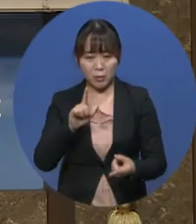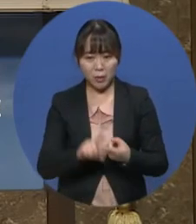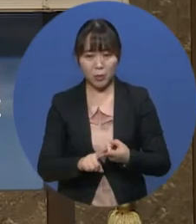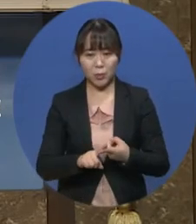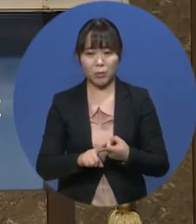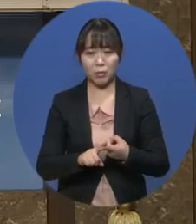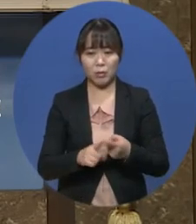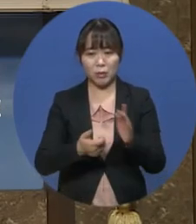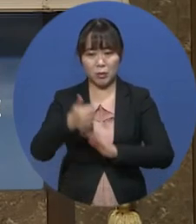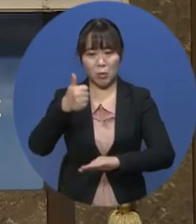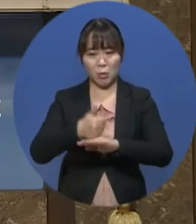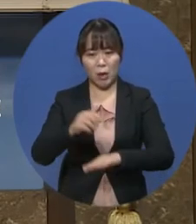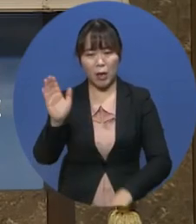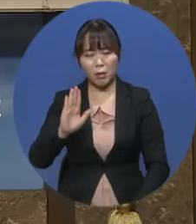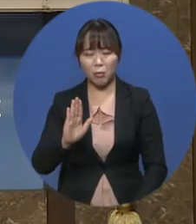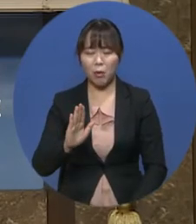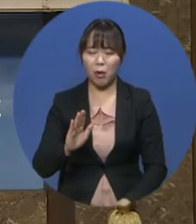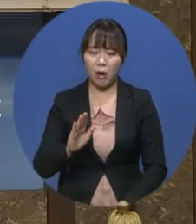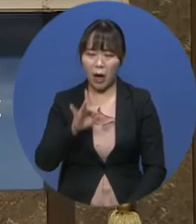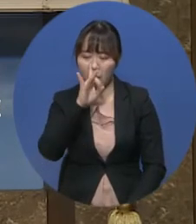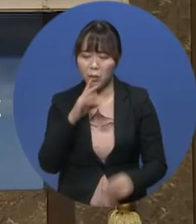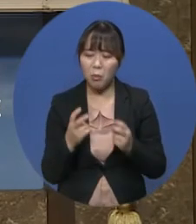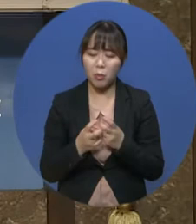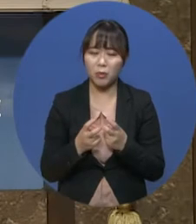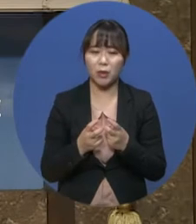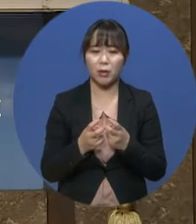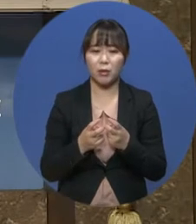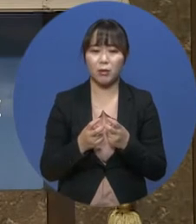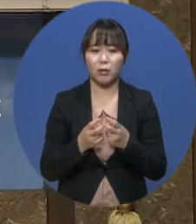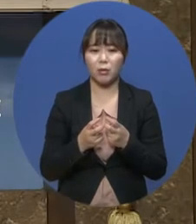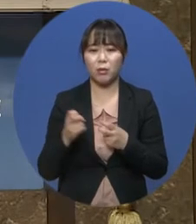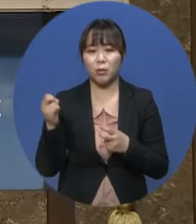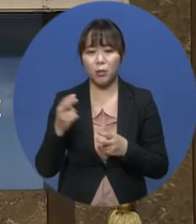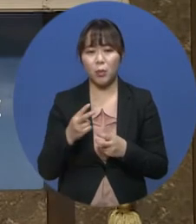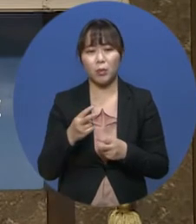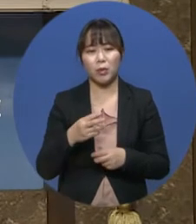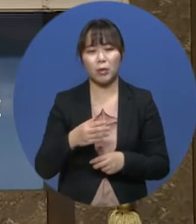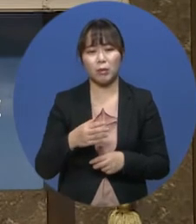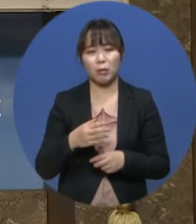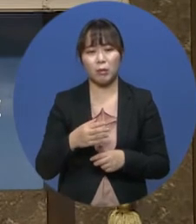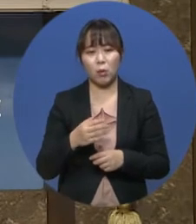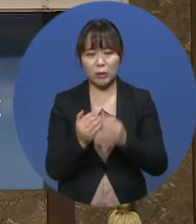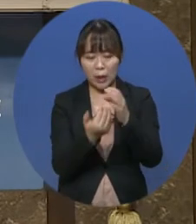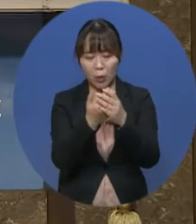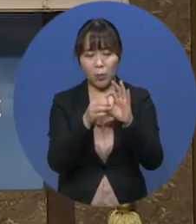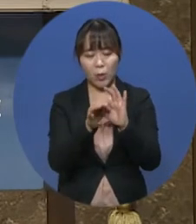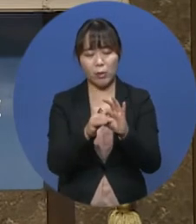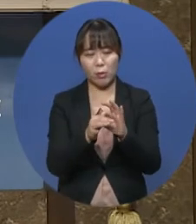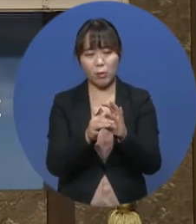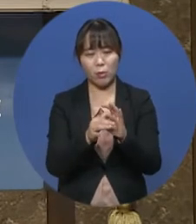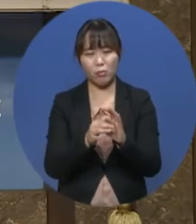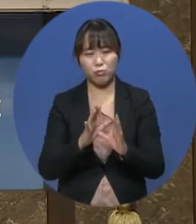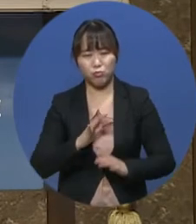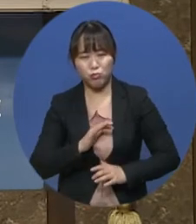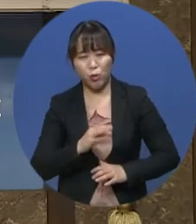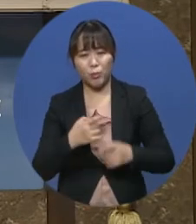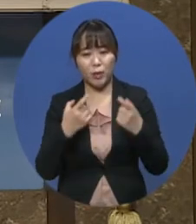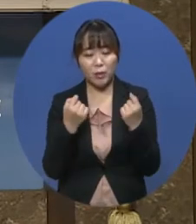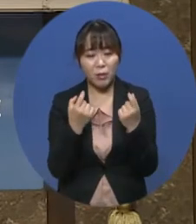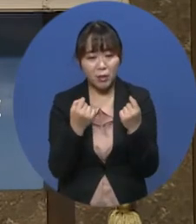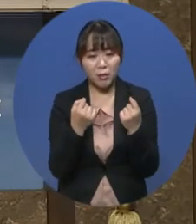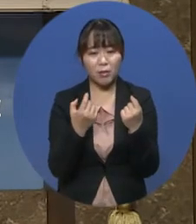성공으로 못하면 어떡하나 또 혹시라도 사고에 대한 두려움 이런 것을